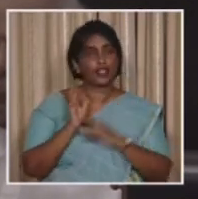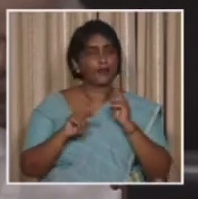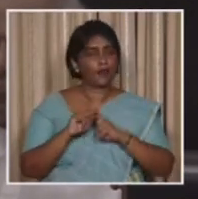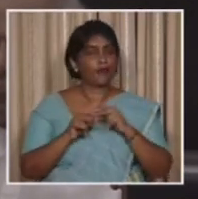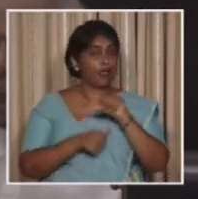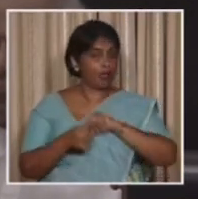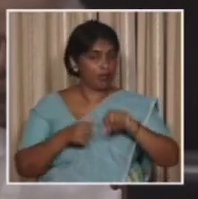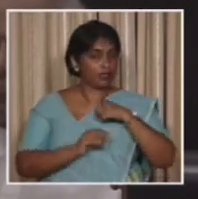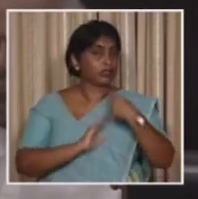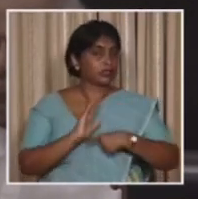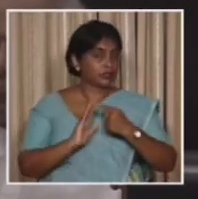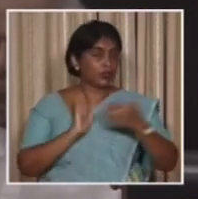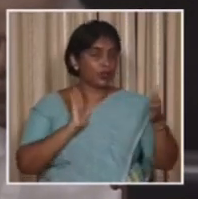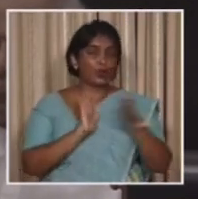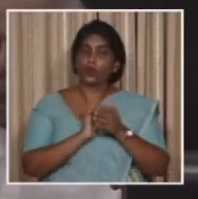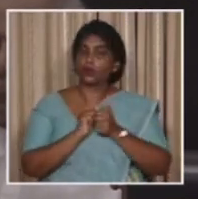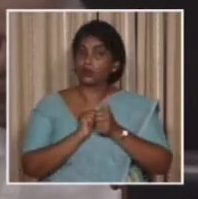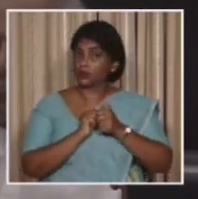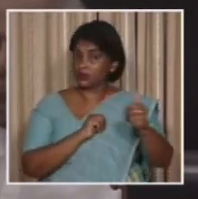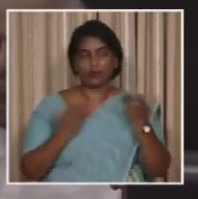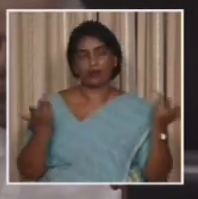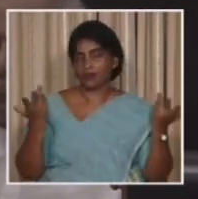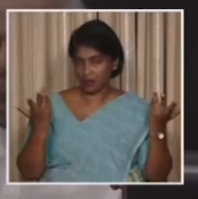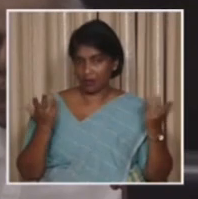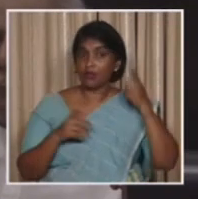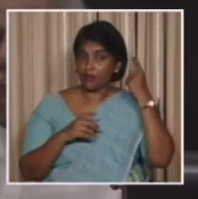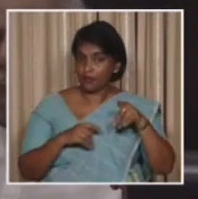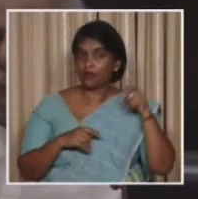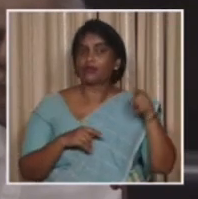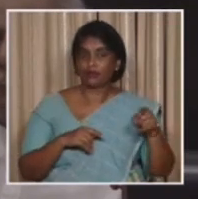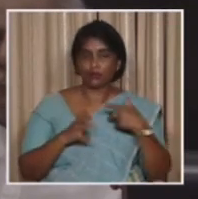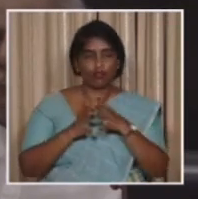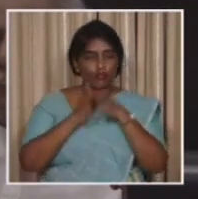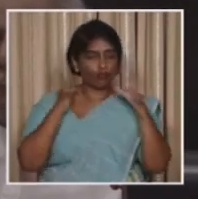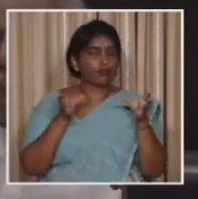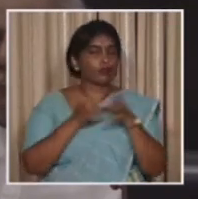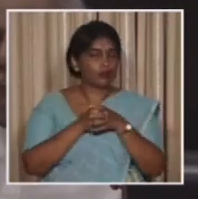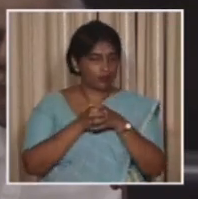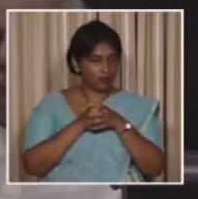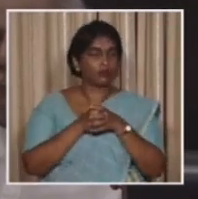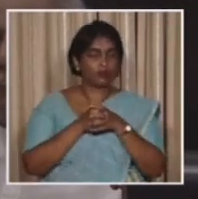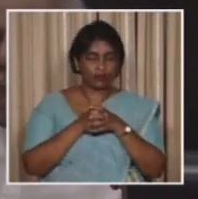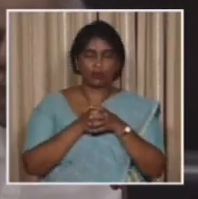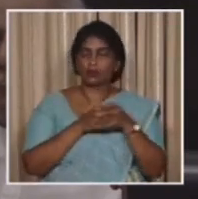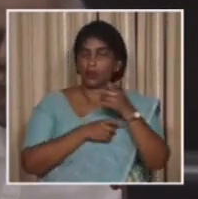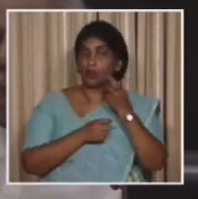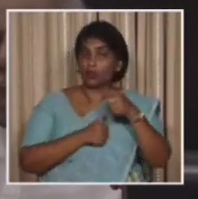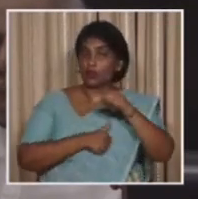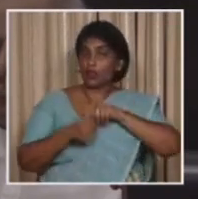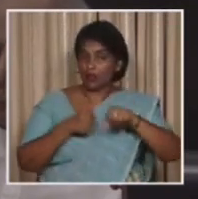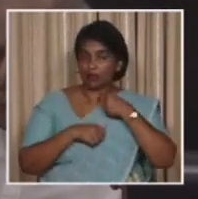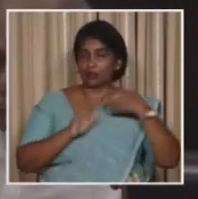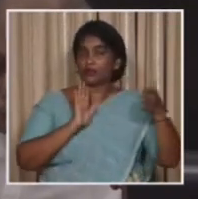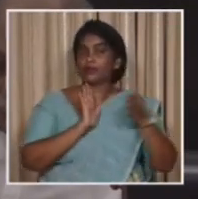ආයතනය ශ්‍රී ලංකාව සමග කටයුතු සිදු කරන්නේ නැහැ. ඒ තත්ත්වය යටතේ බහුපාර්ශ්වීය හා ද්වපාර්ශ්වීය මූල්‍ය ආයතන අප